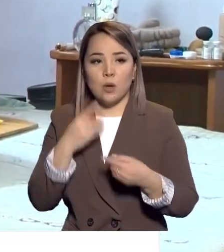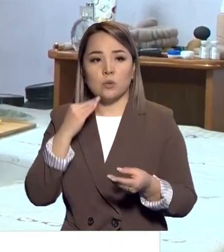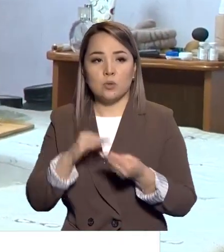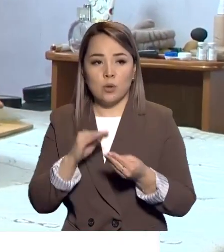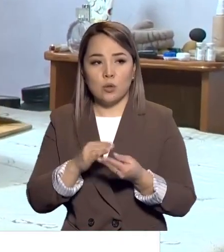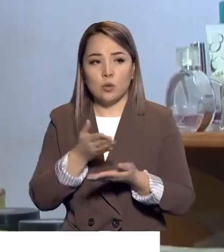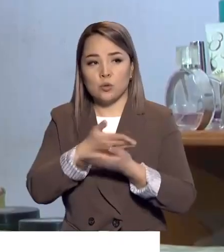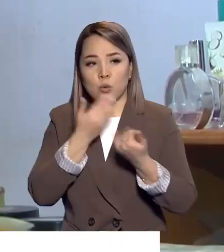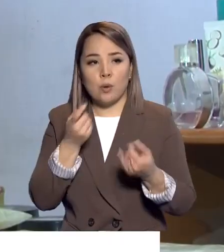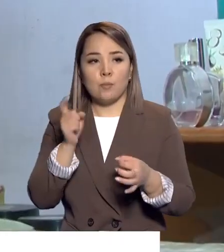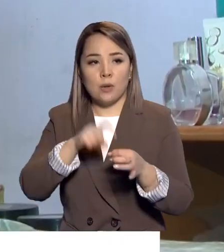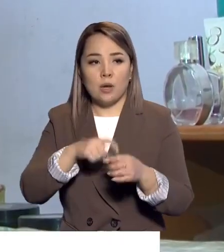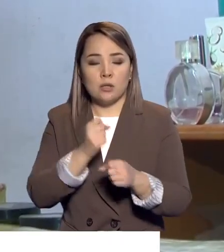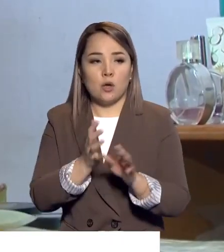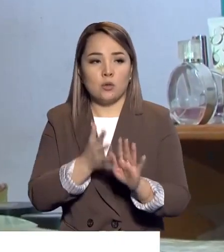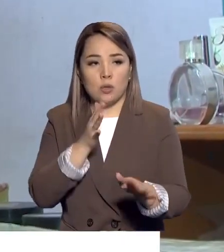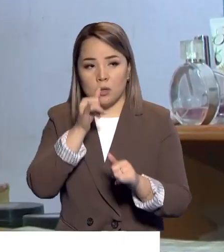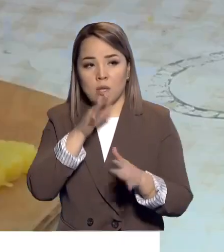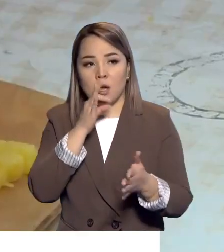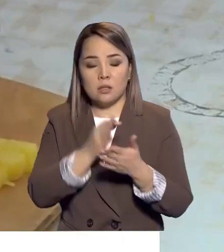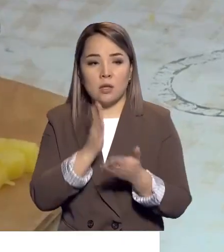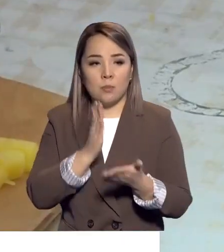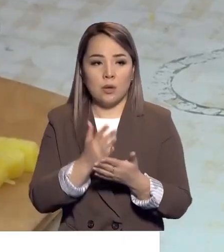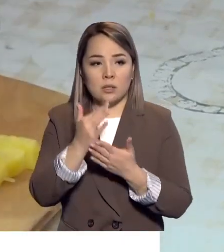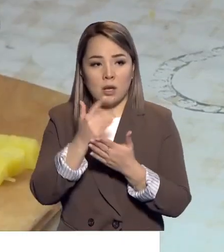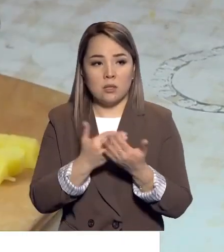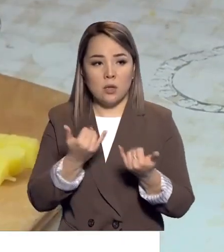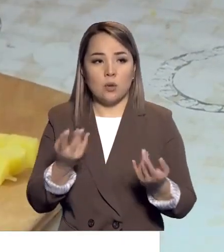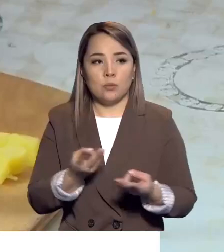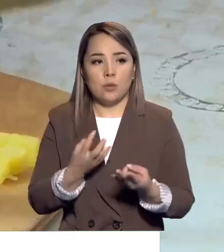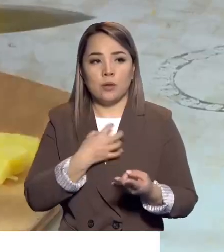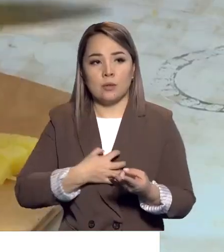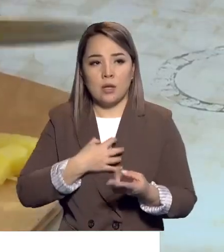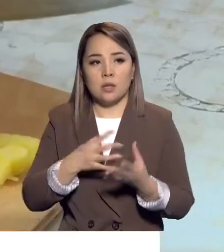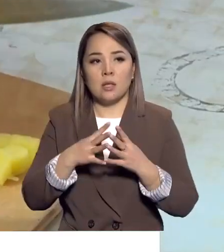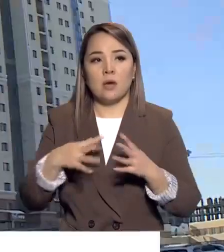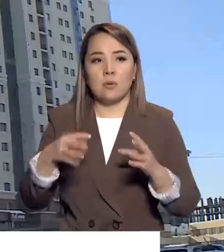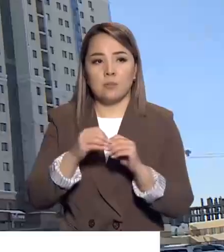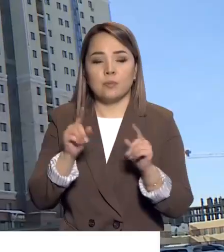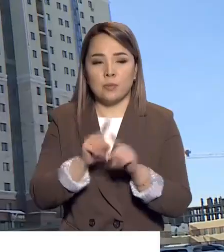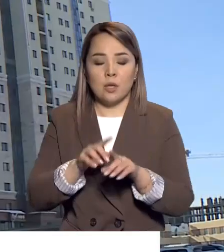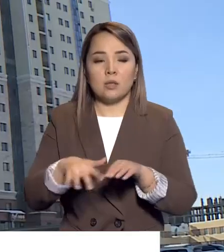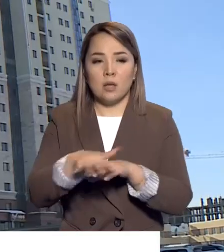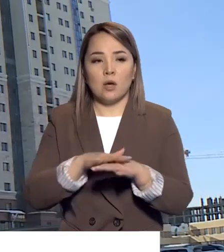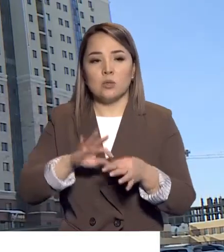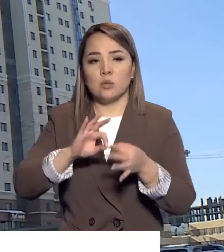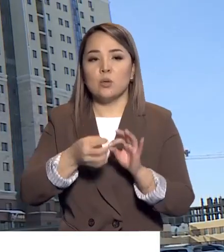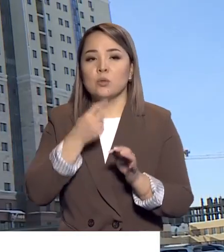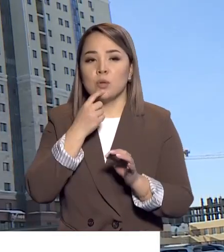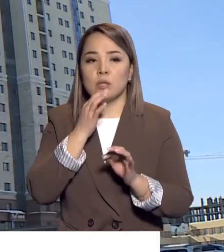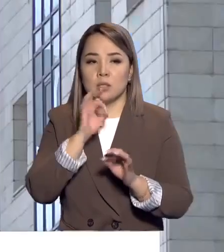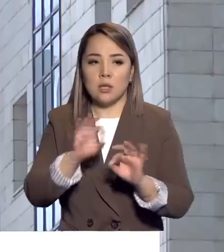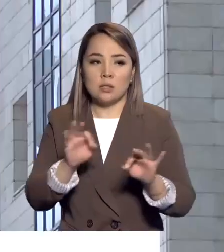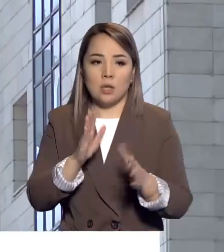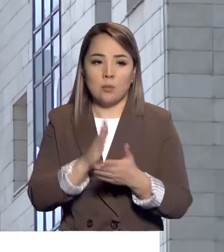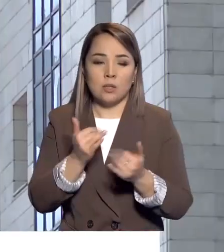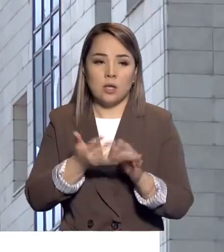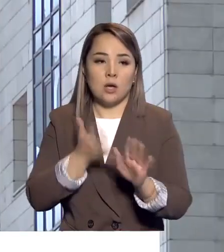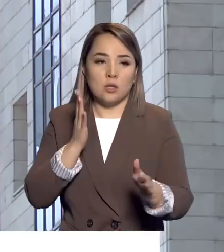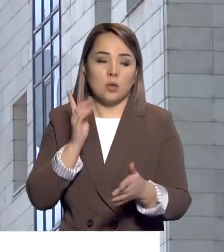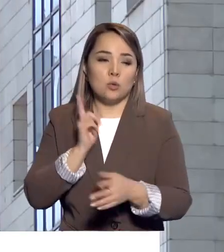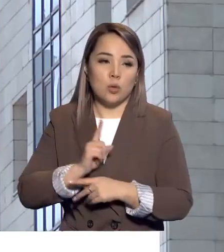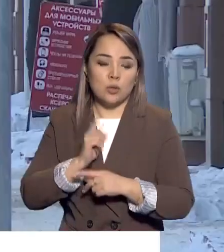тіркеу жоқ, сол себепті үй кезегіне де тұра алмайды. Елімізде баспанаға мұқтаж отбасылардың нақты есебін болжау қиын. Тек кезекте тұрғандар саны